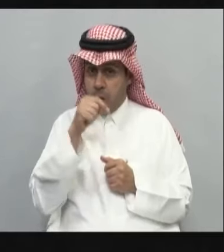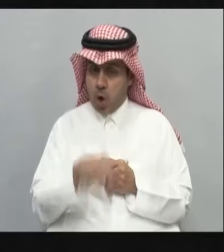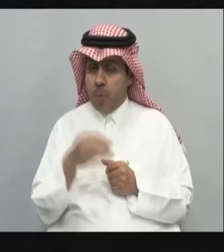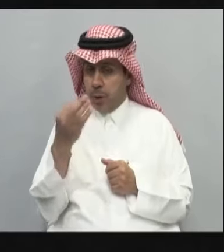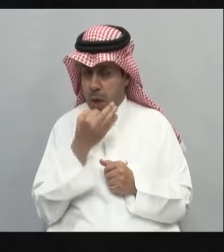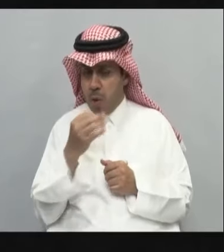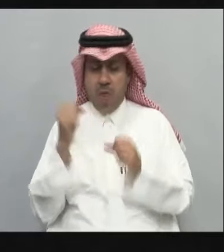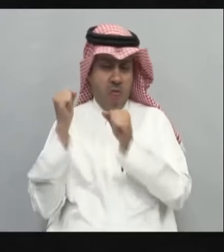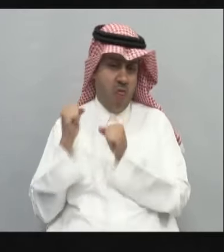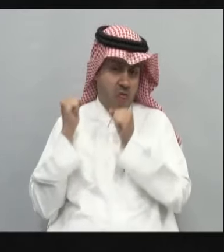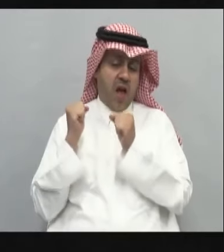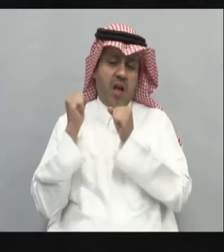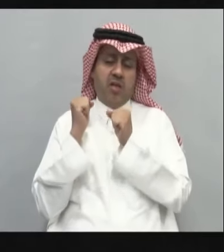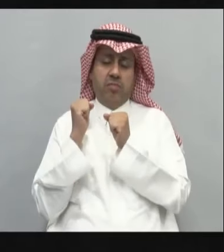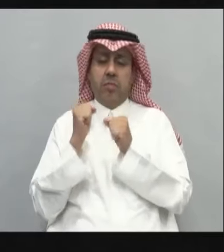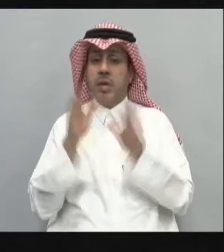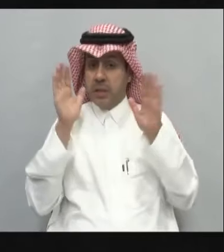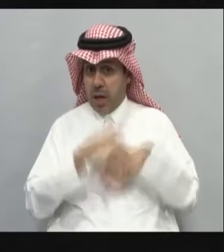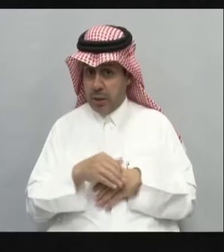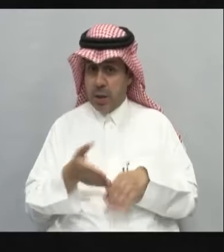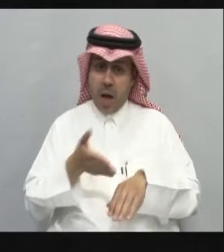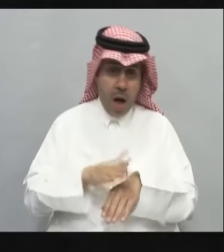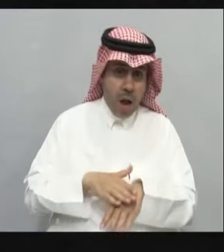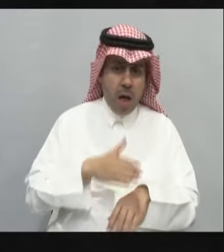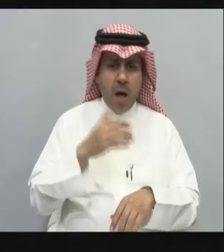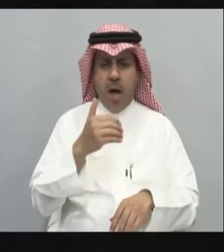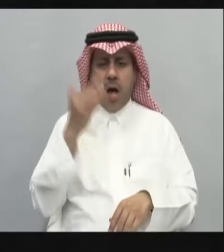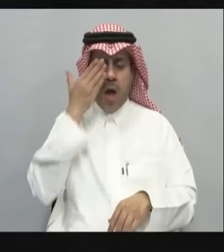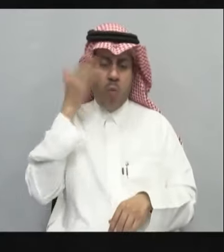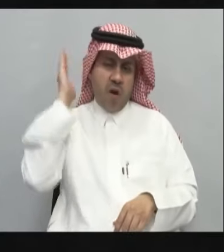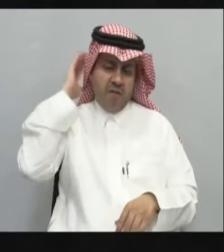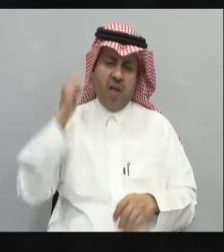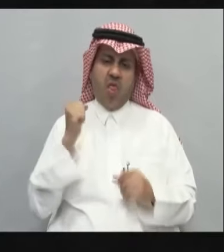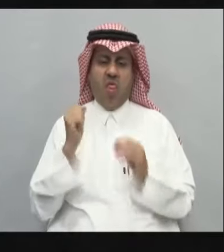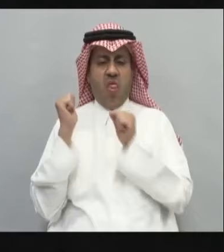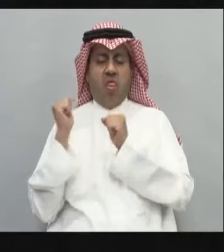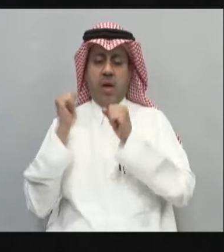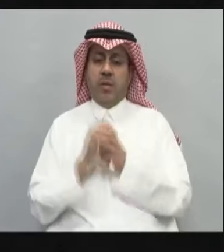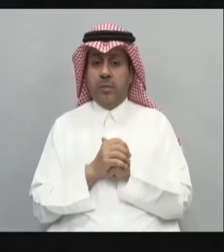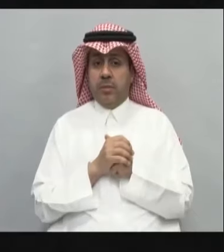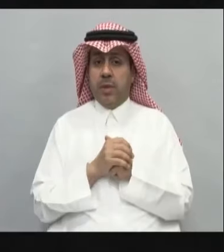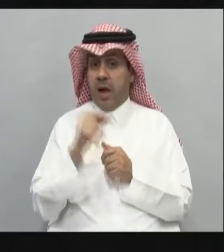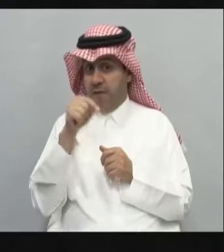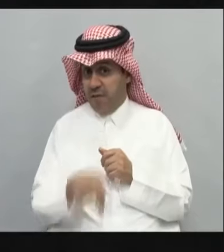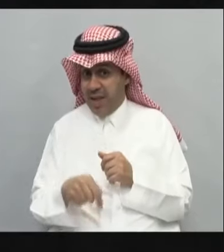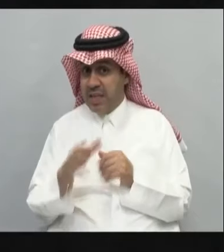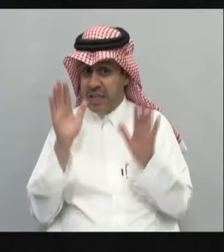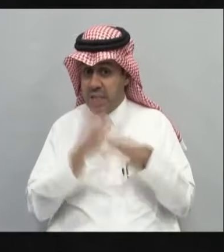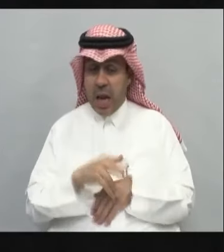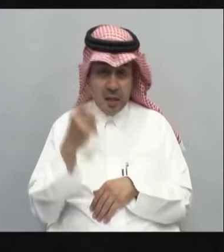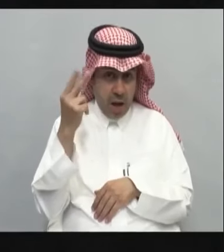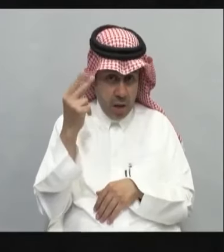ثقل الصلاه على المنافقين فهي بشكل عام ثقيله لكن هناك صلاتان